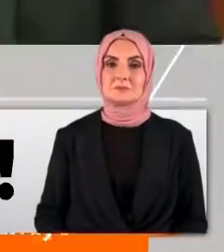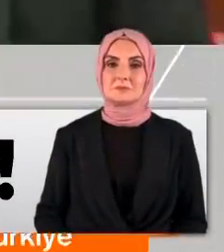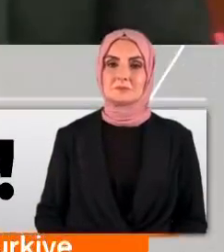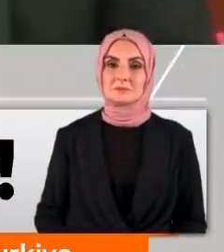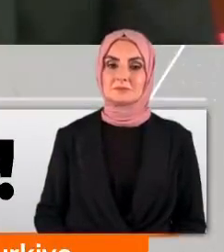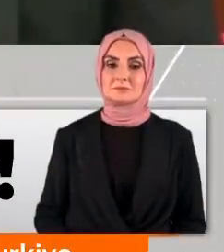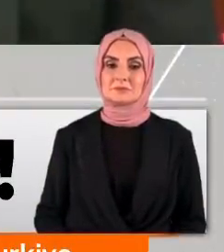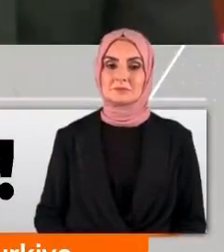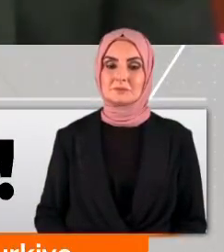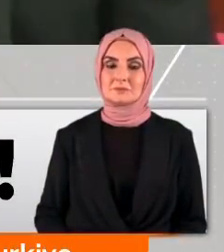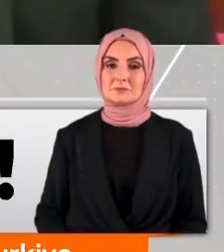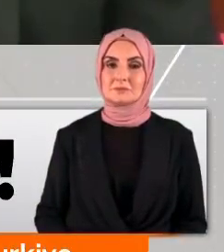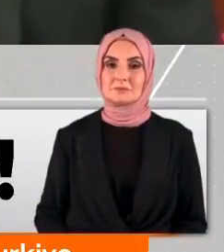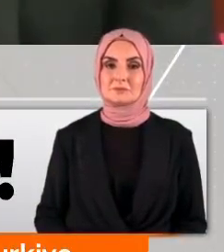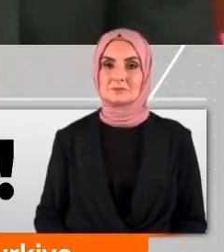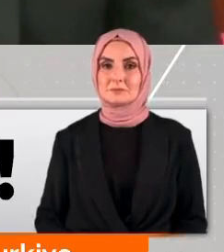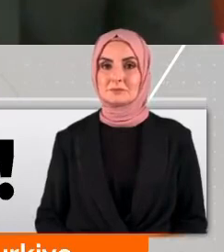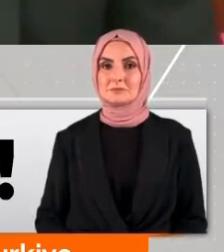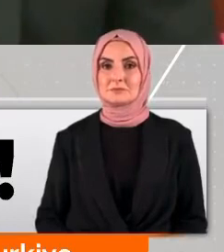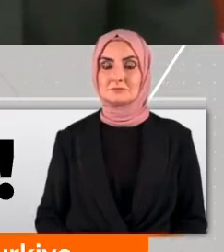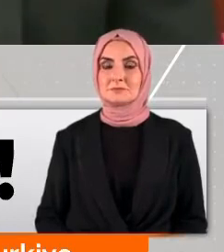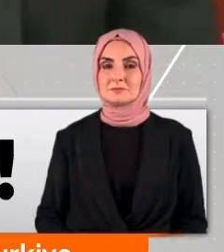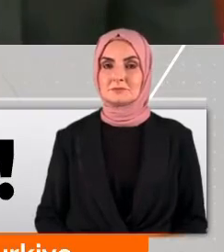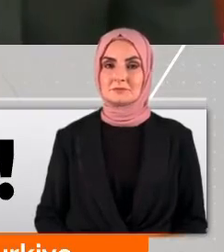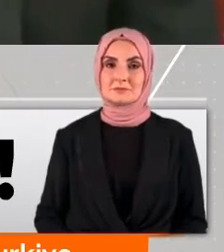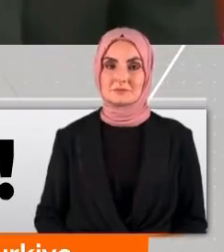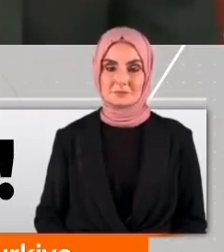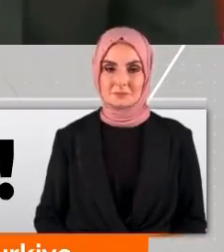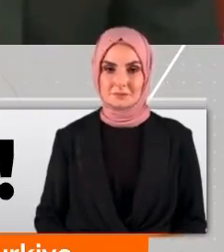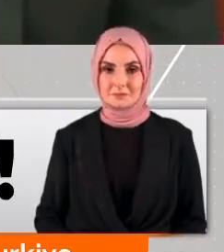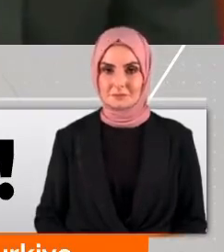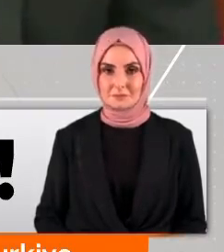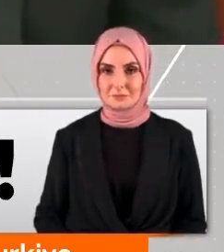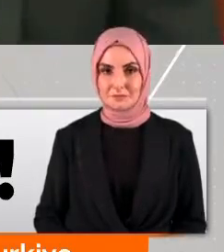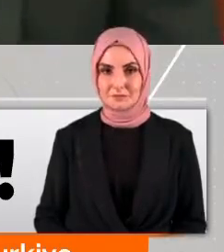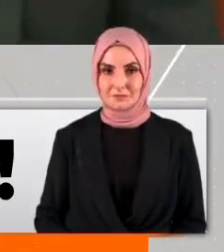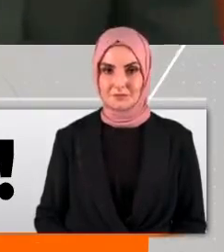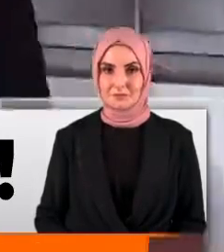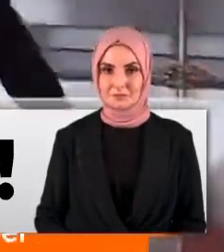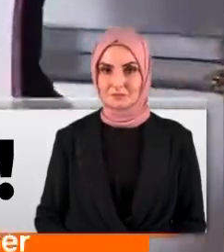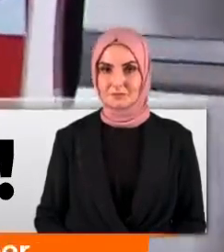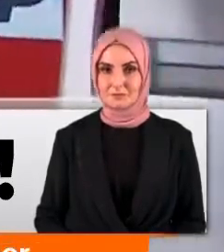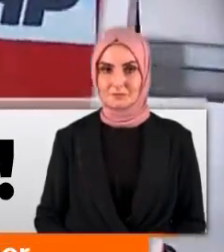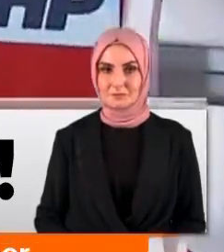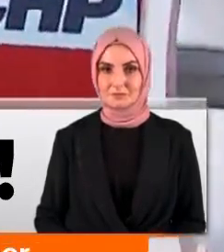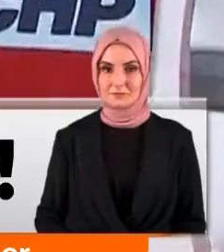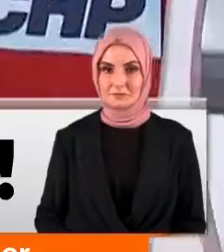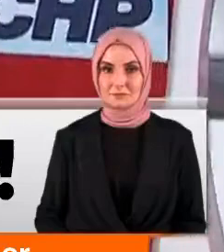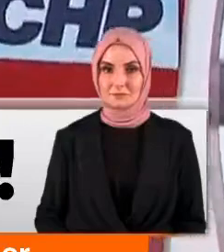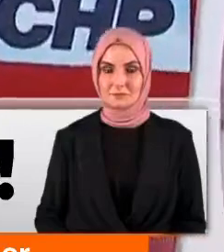herkes biliyor ki o seçimler bizim verdiğimiz destekle kazanıldı